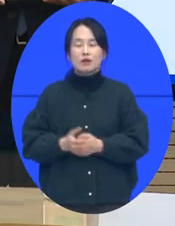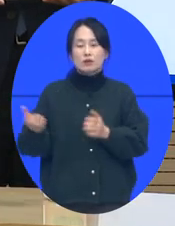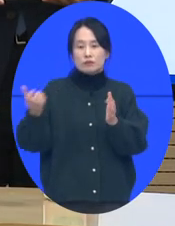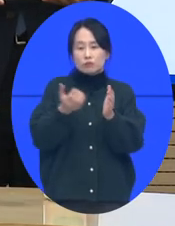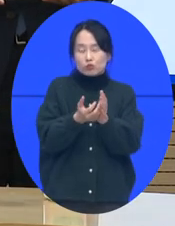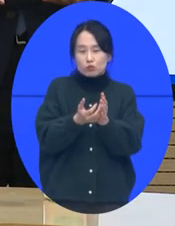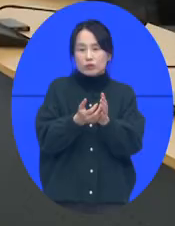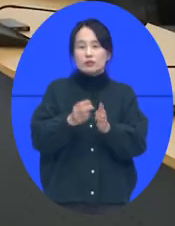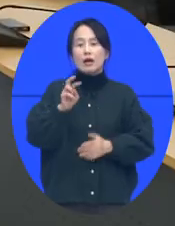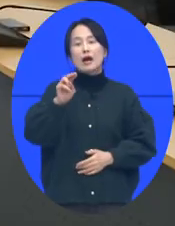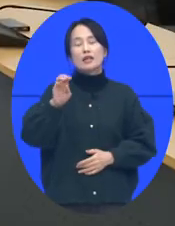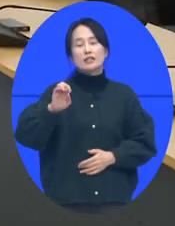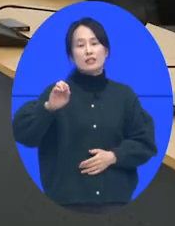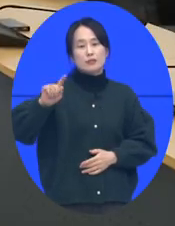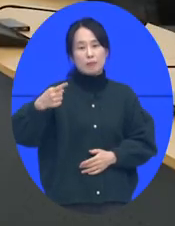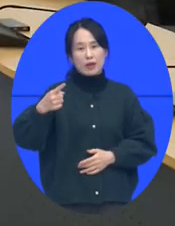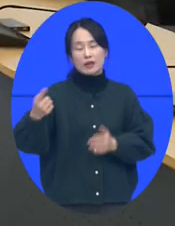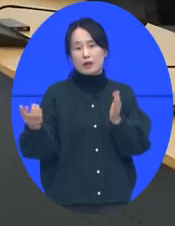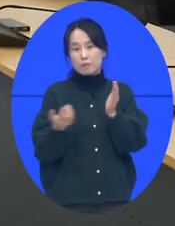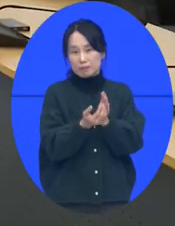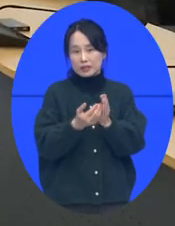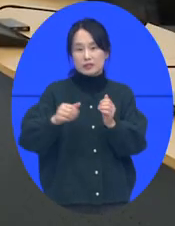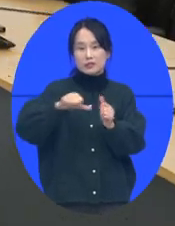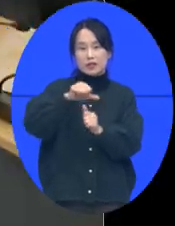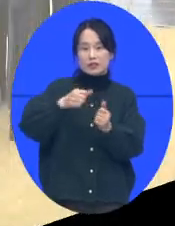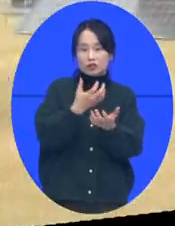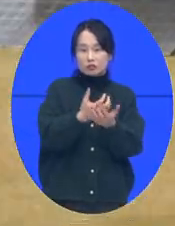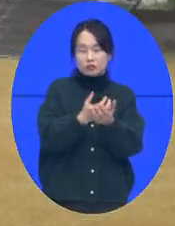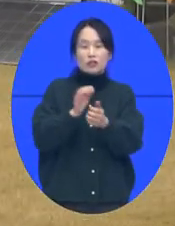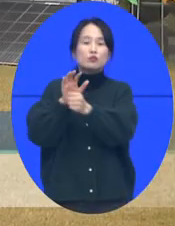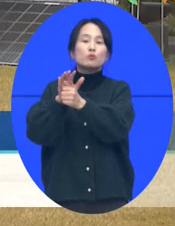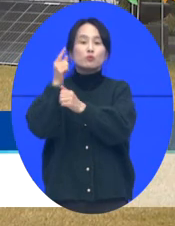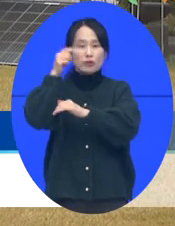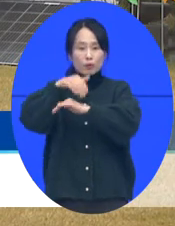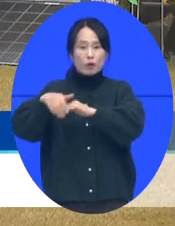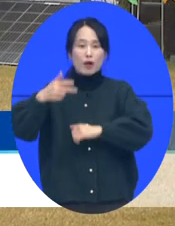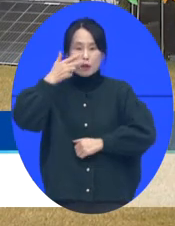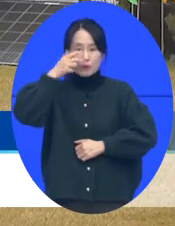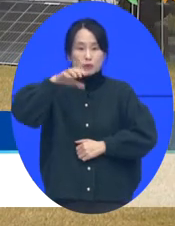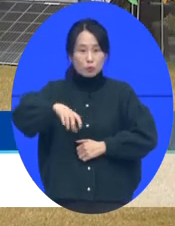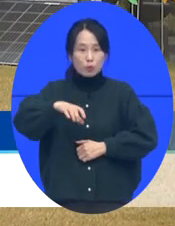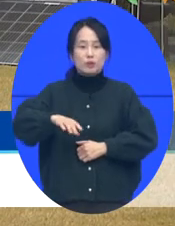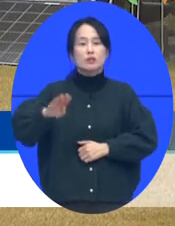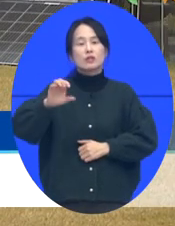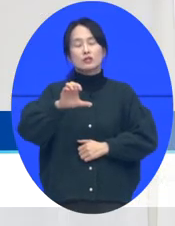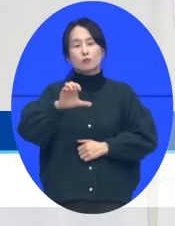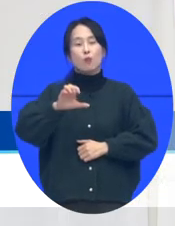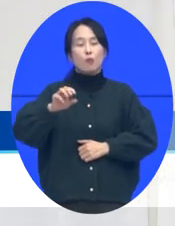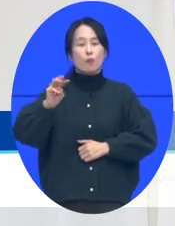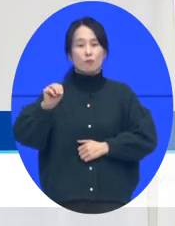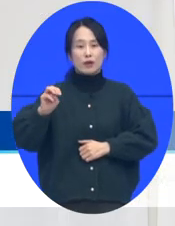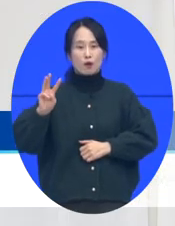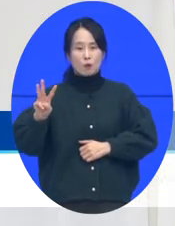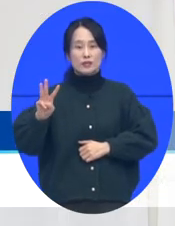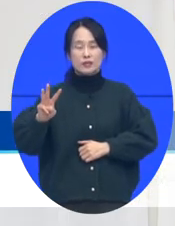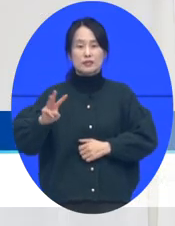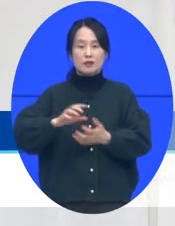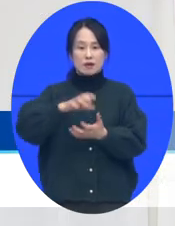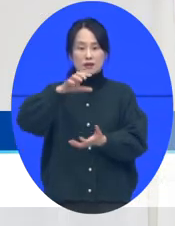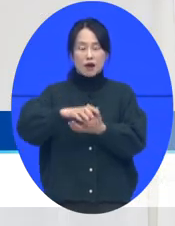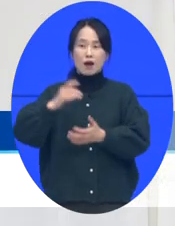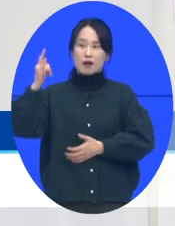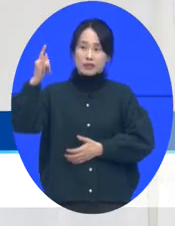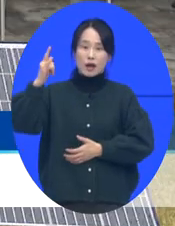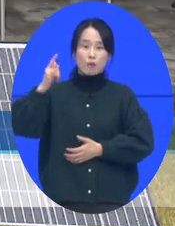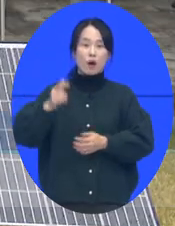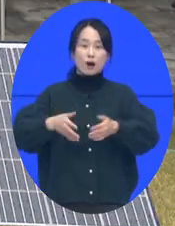입주 기업의 아리백 이행 협력과 행정 절차를 돕기로 했습니다. 평택 산업단지에는 45메가와트 규모의 태양광 설비가